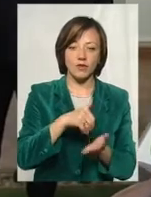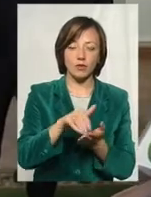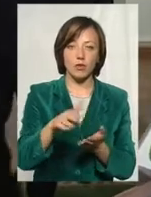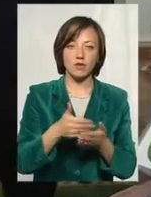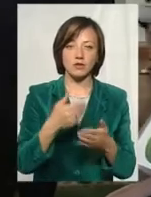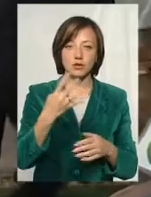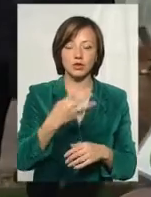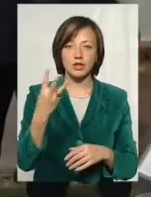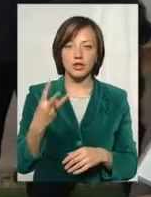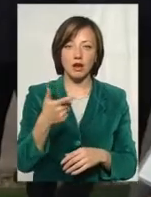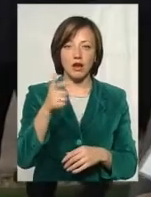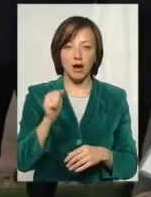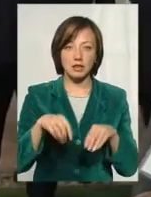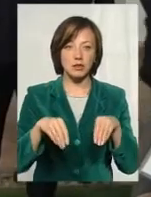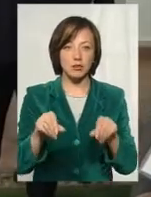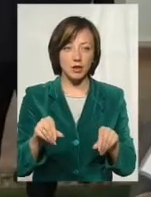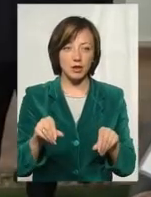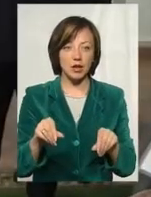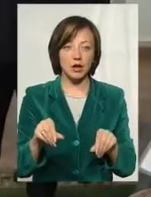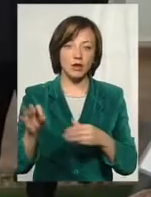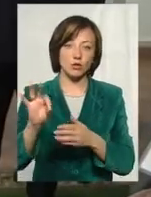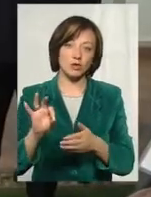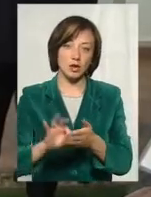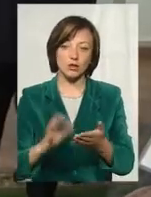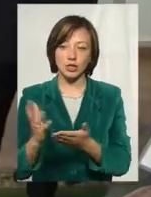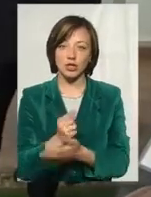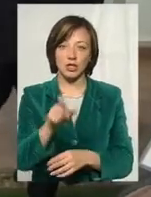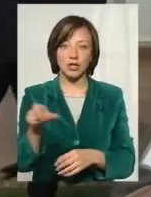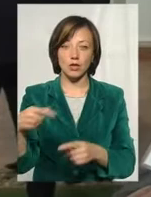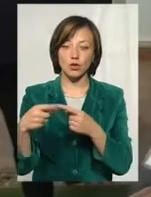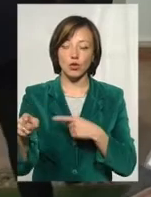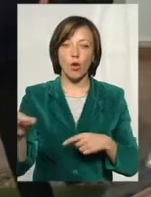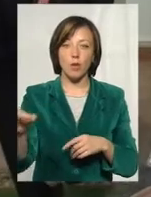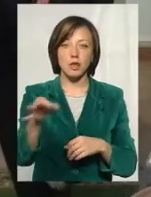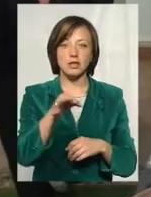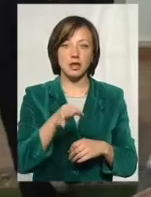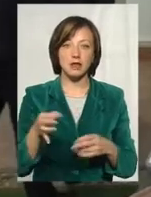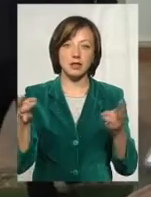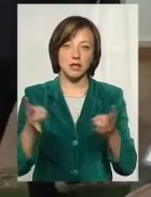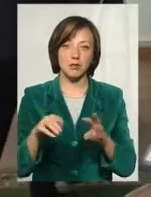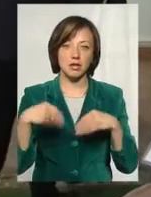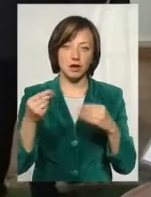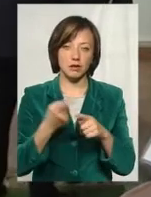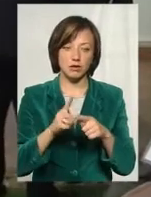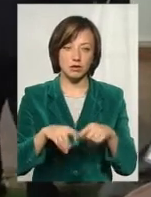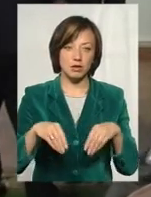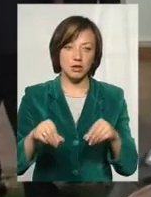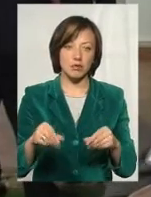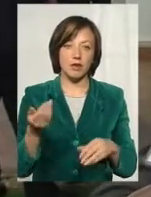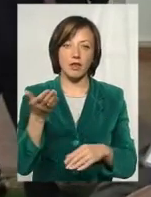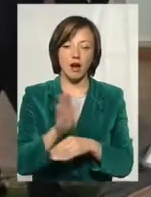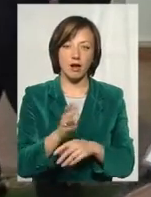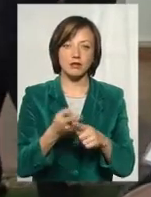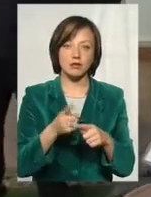відмовитись від 43 гектарів землі, а тут же знайшлись клієнти вже десь з других областей, яким треба дати цю землю. Наказ на